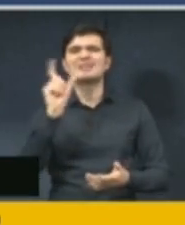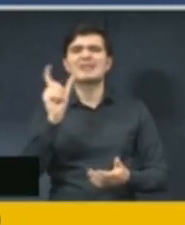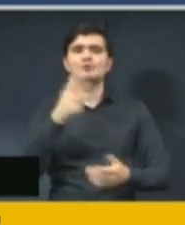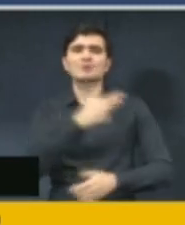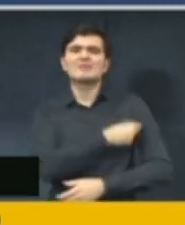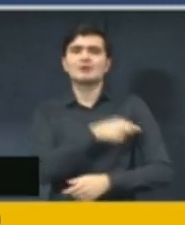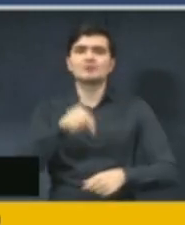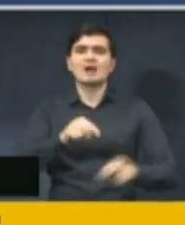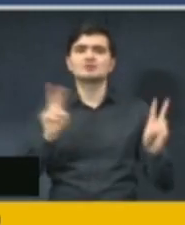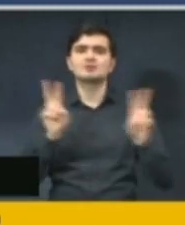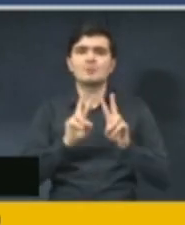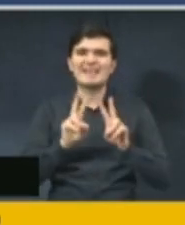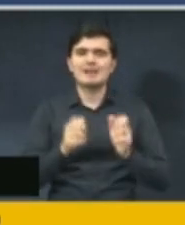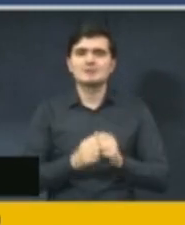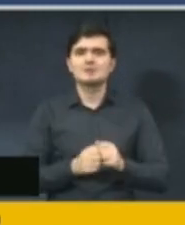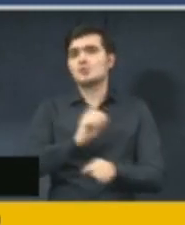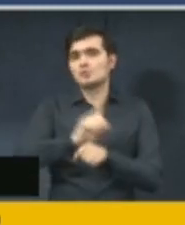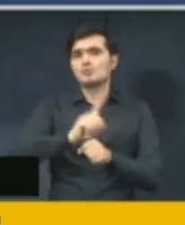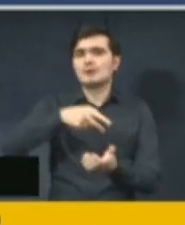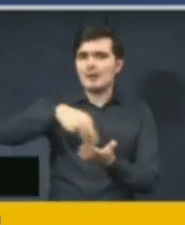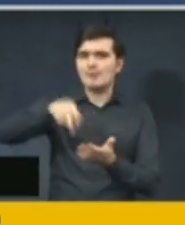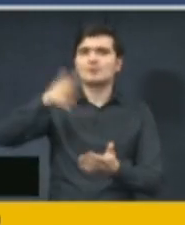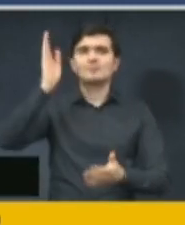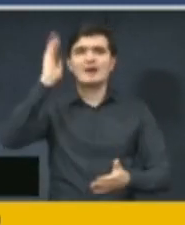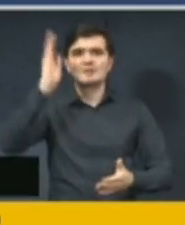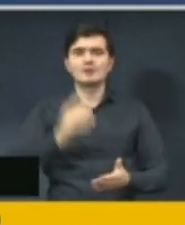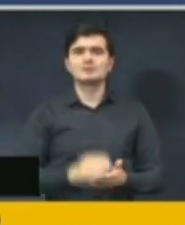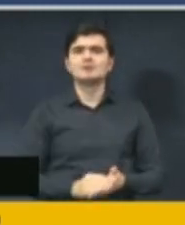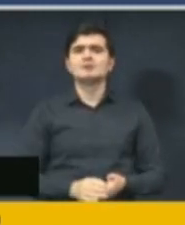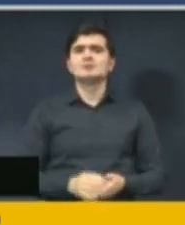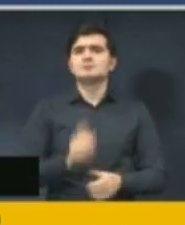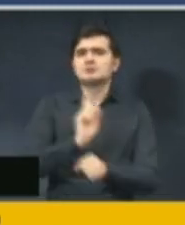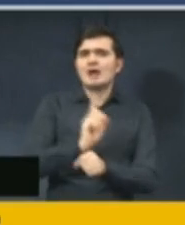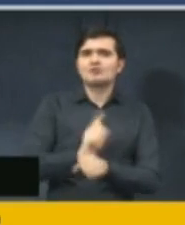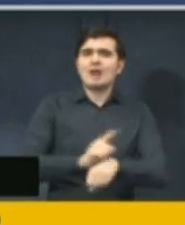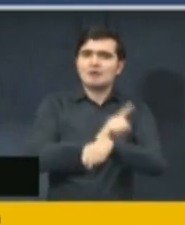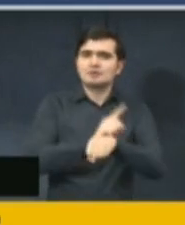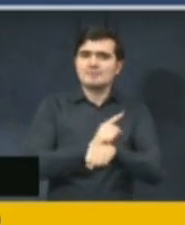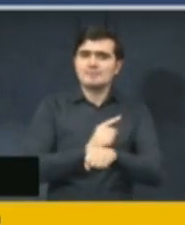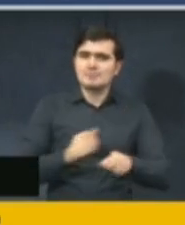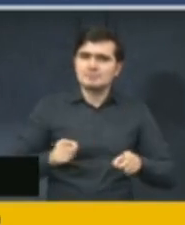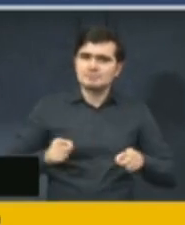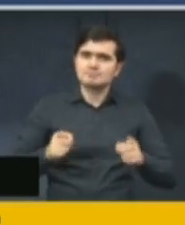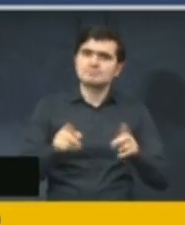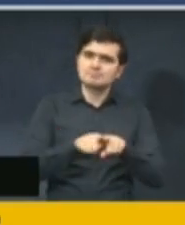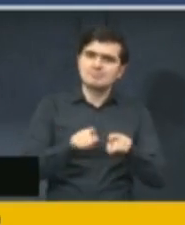weekend. Deci lucrurile merg mai departe. În același timp aș vrea să vă anunț